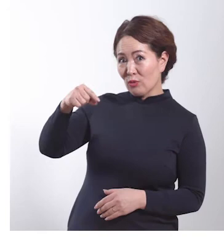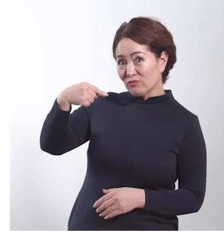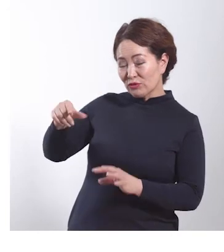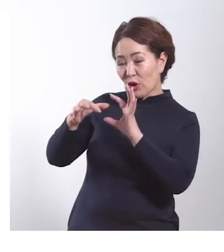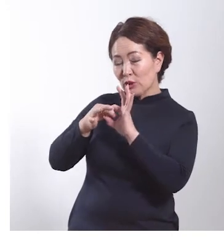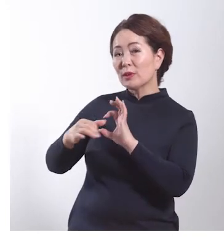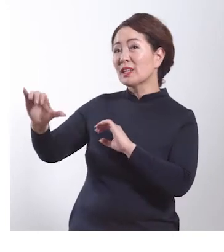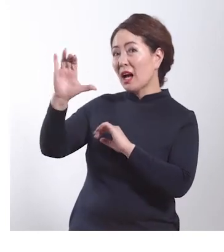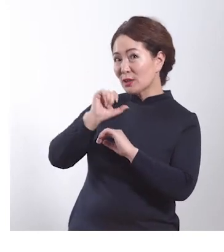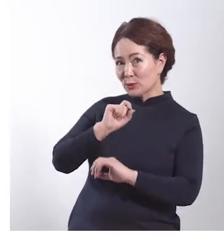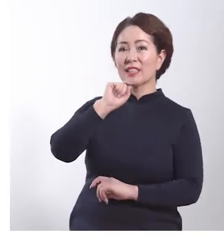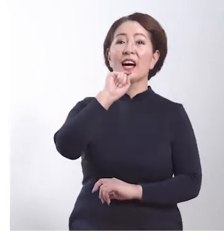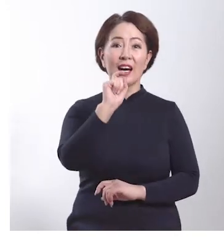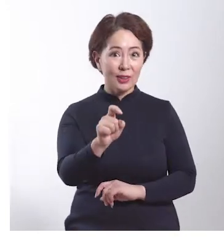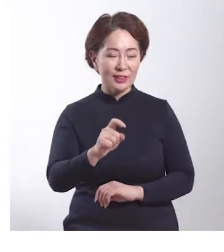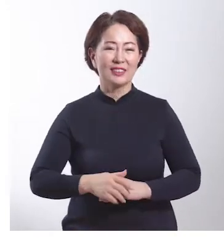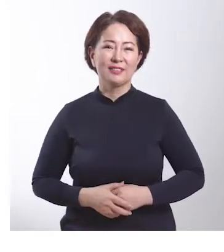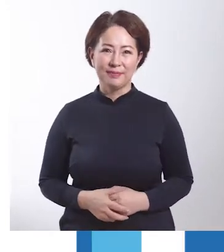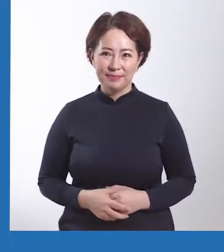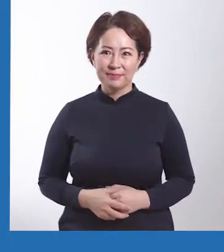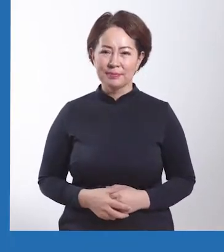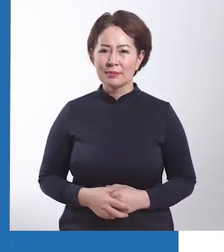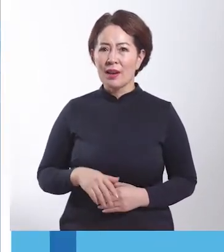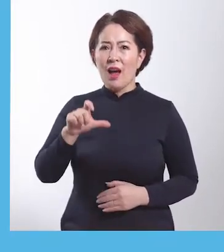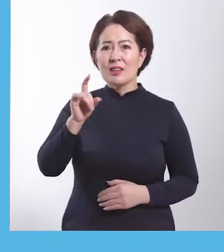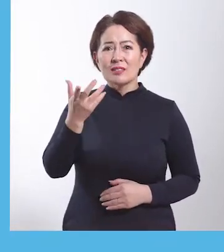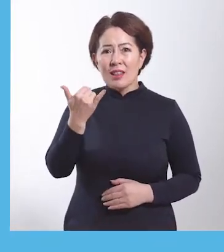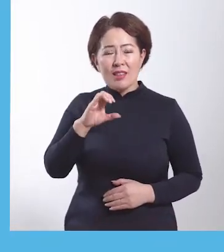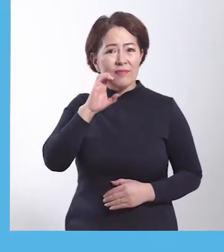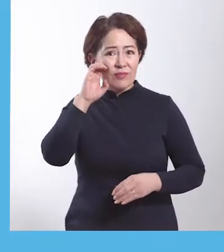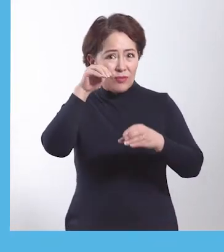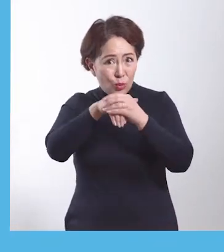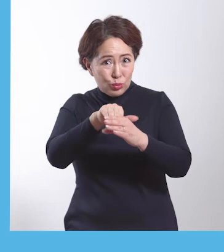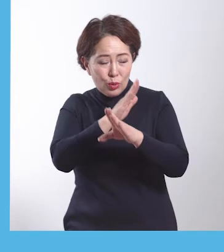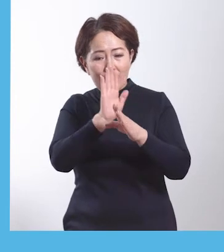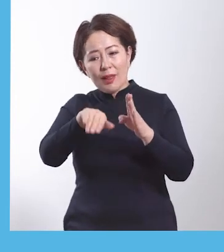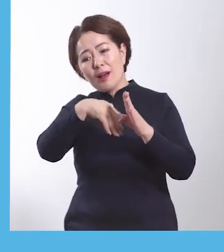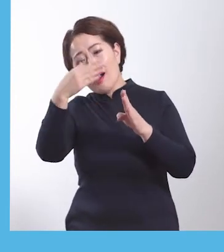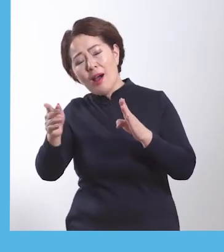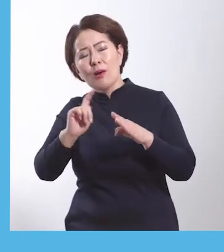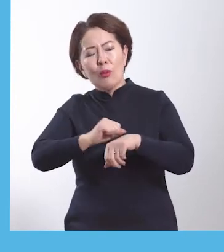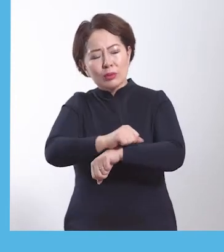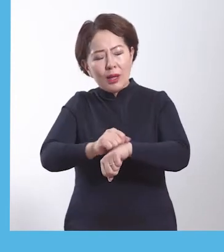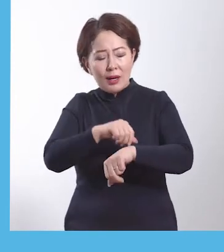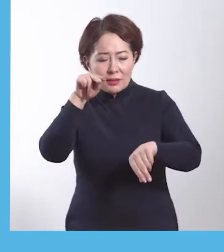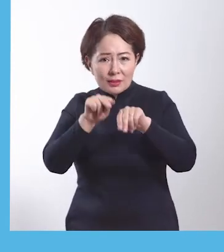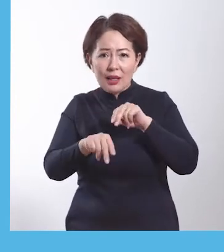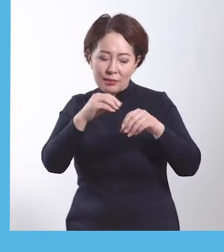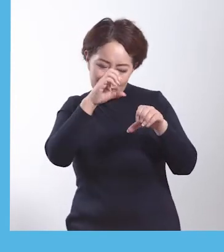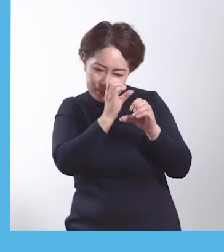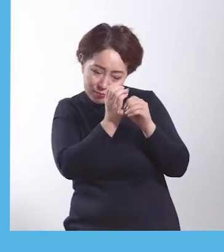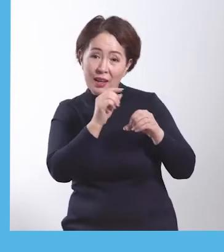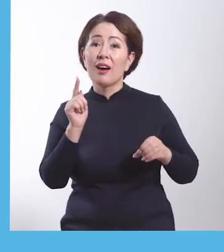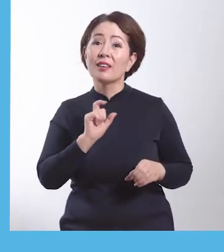Орокуйгтэй холбоотой түгээмэл асуулт хариулт. Эрсдэл талхам хийснээс хойш хэр удаж байж орокуйгээр